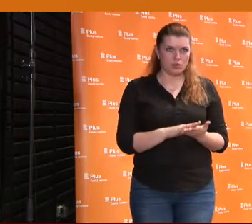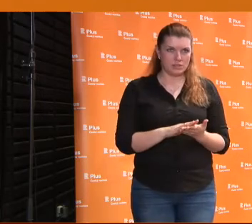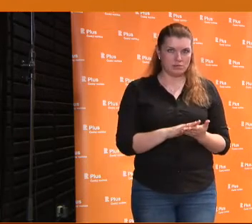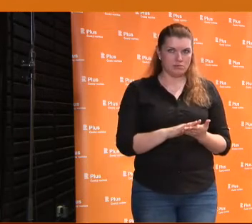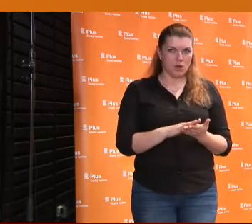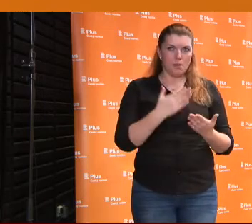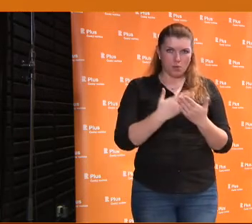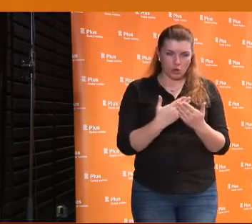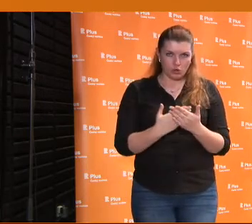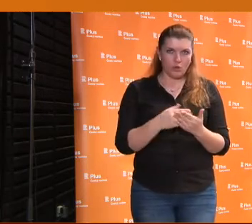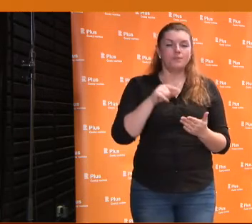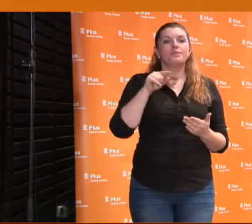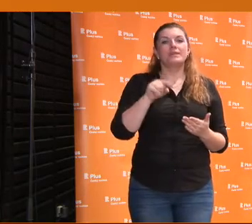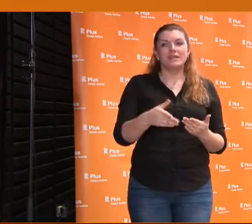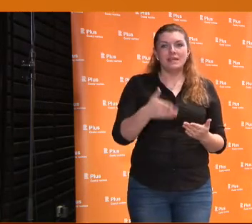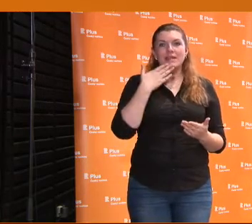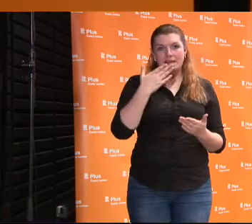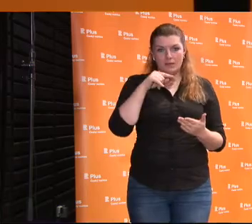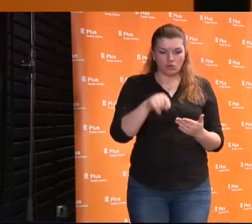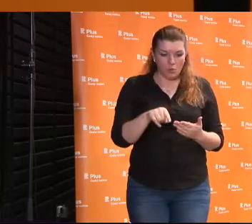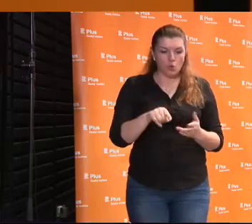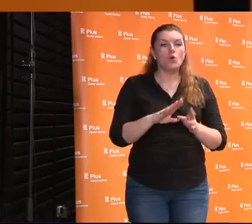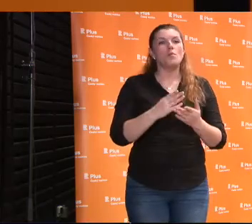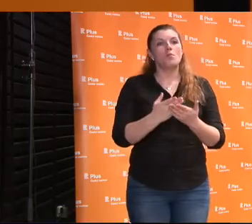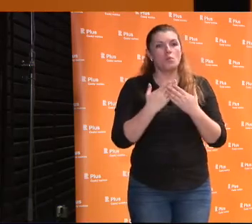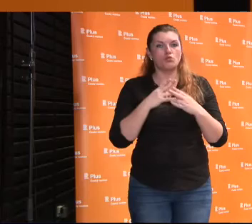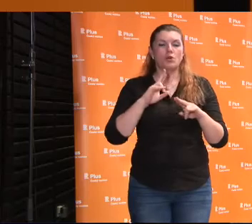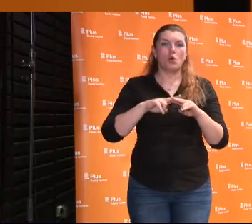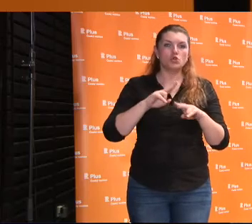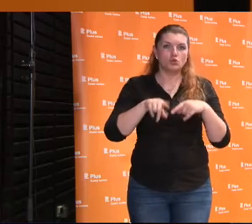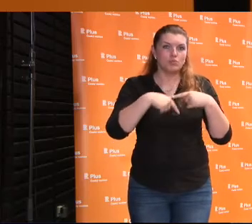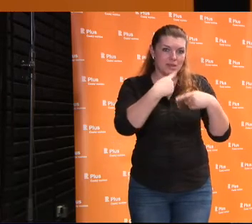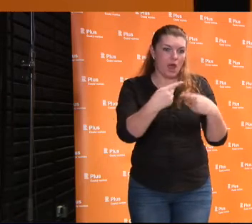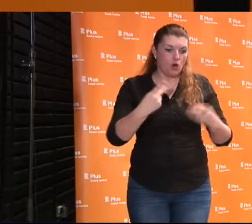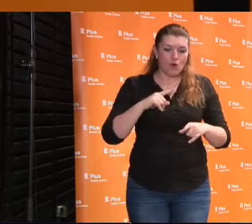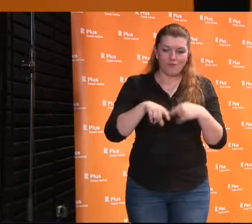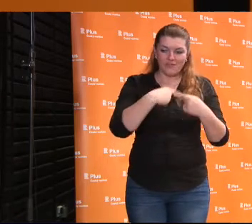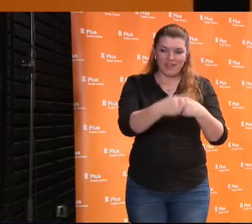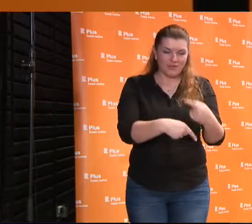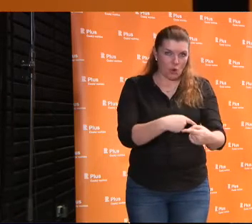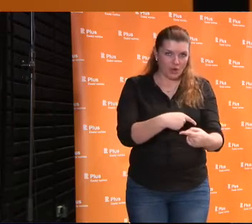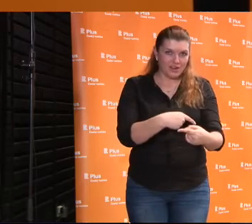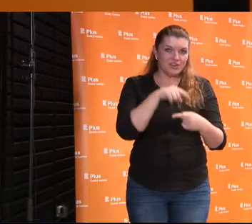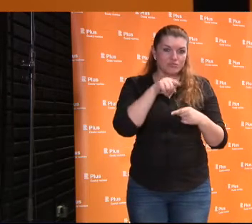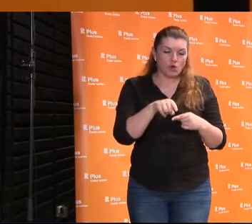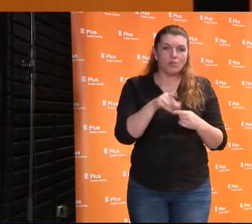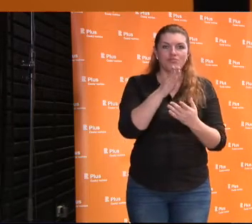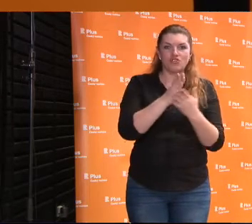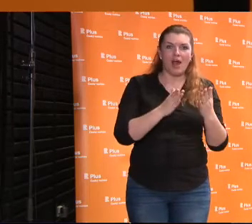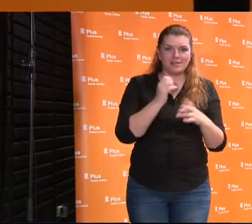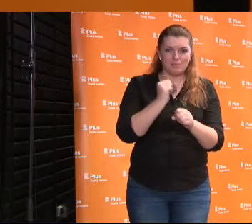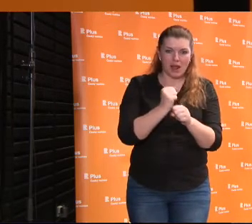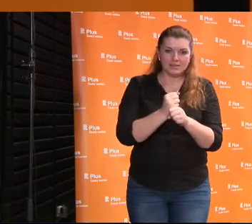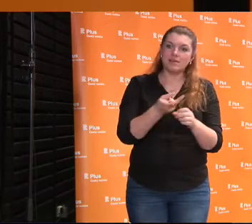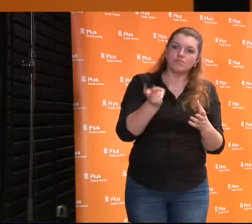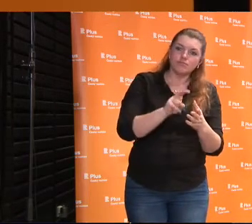tak to umožní postupně krok za krokem, tak jak poběží vývoj, do této nekomoditní části práce